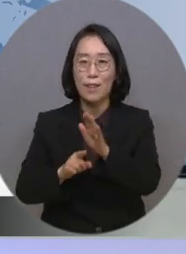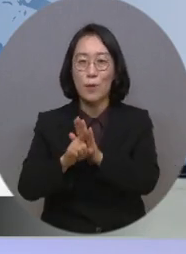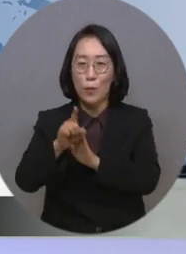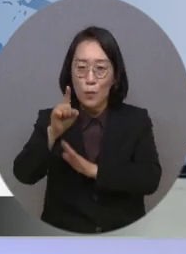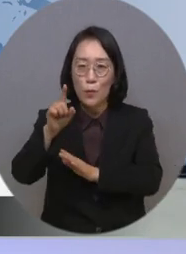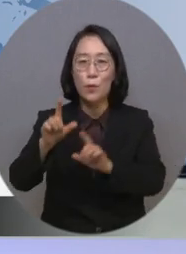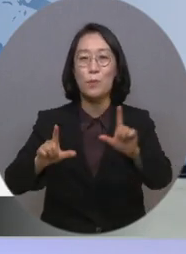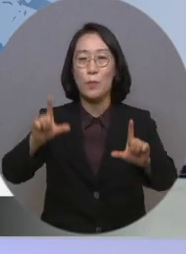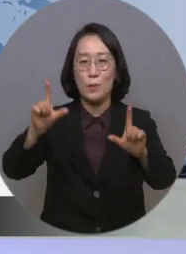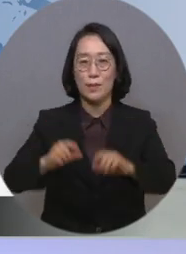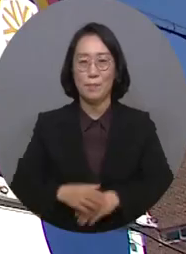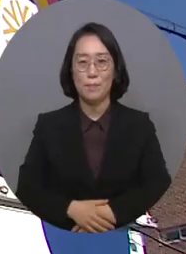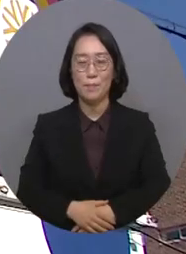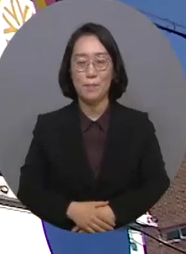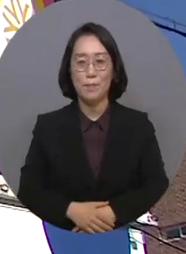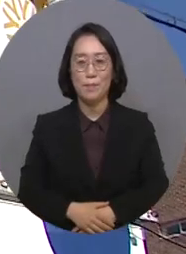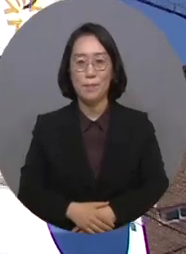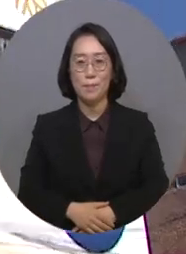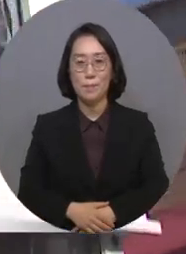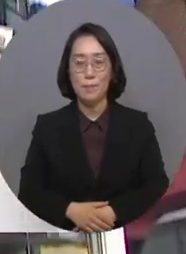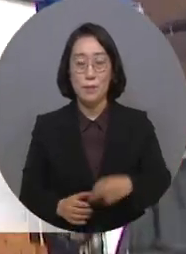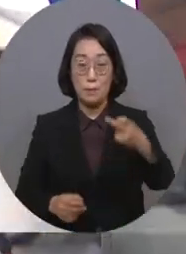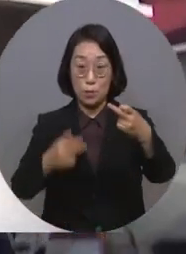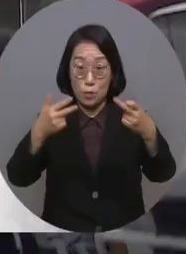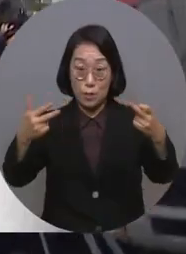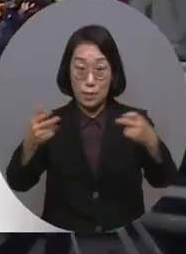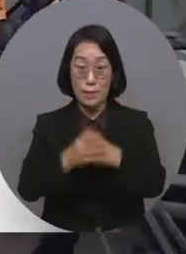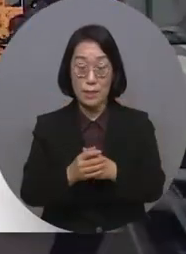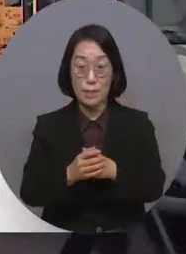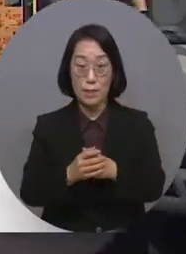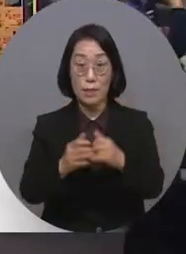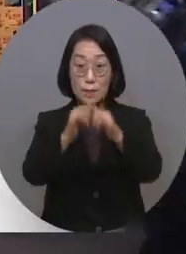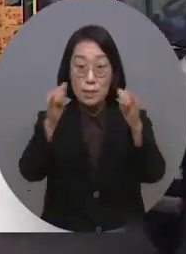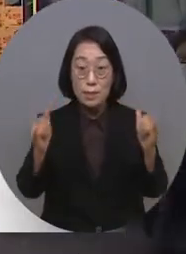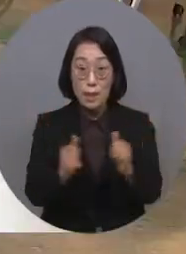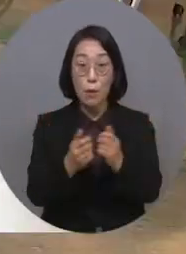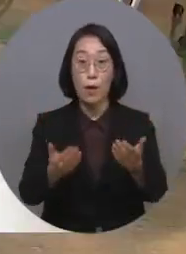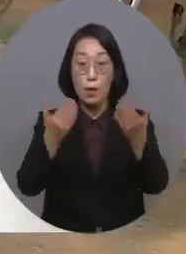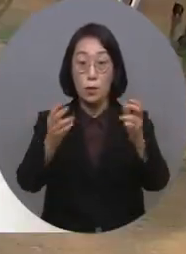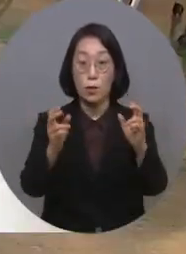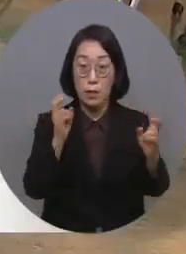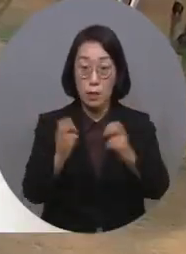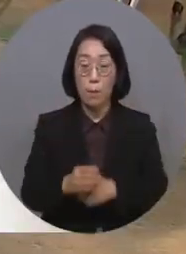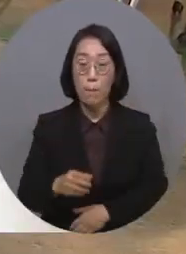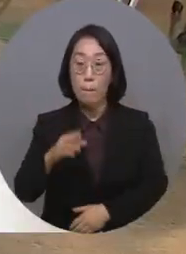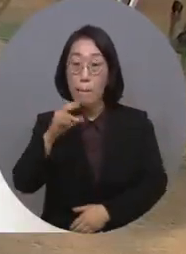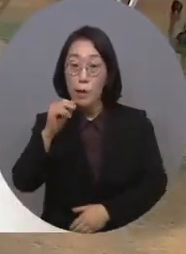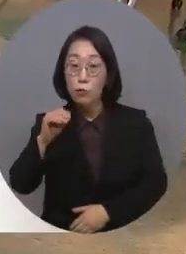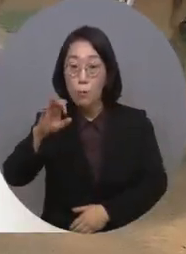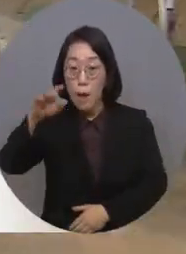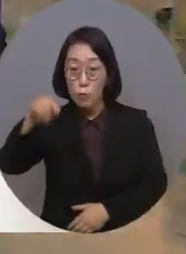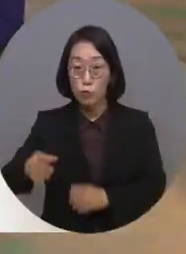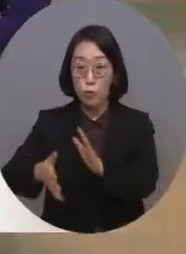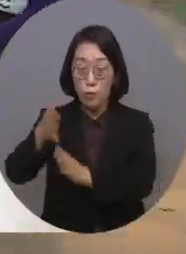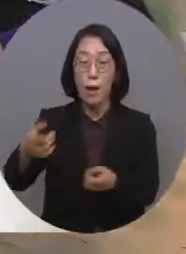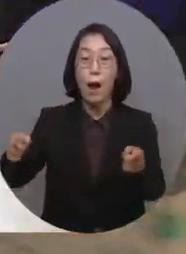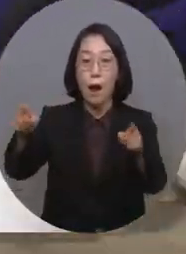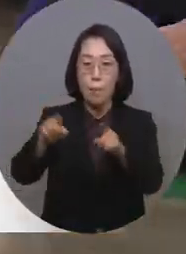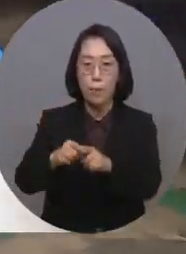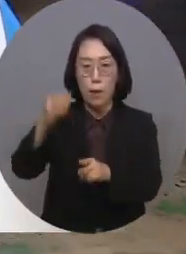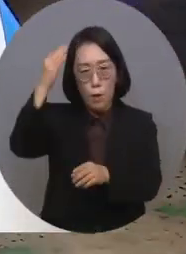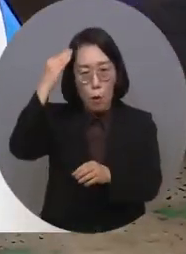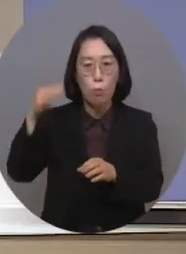손길들이 모였습니다. 지난 7일 예비 사회적 기업 우리나눔이 파주시와 함께하는 사랑의 연탄 나눔